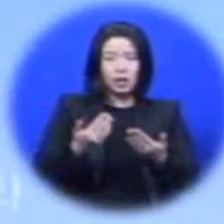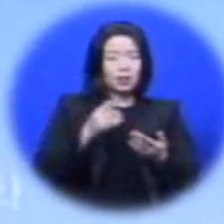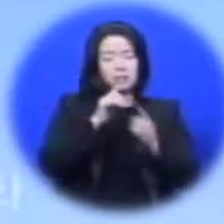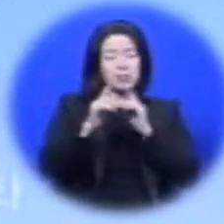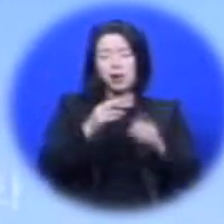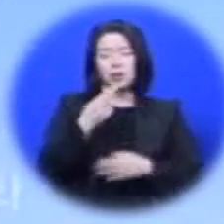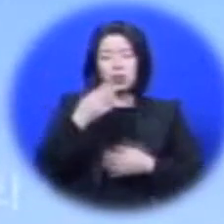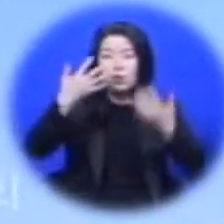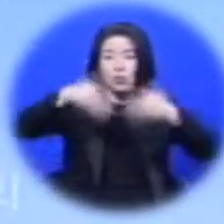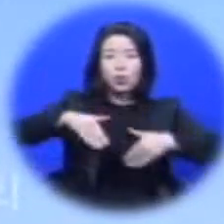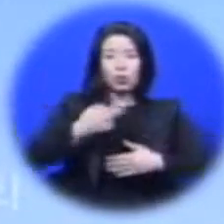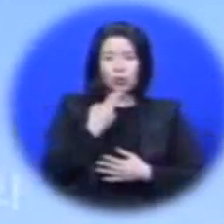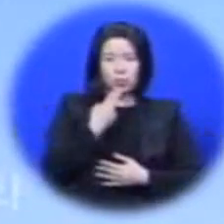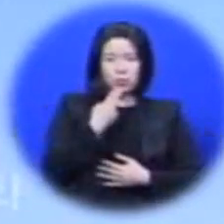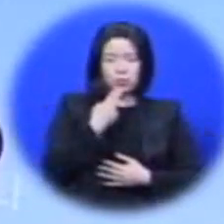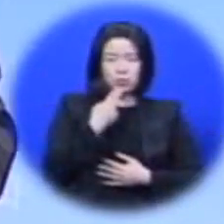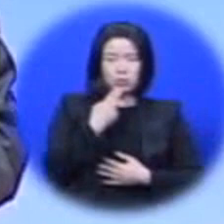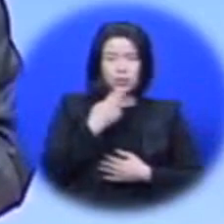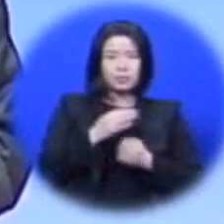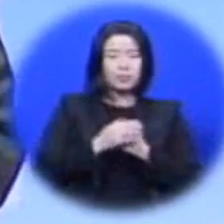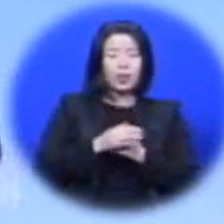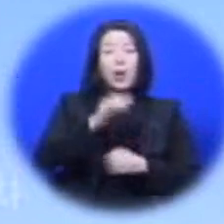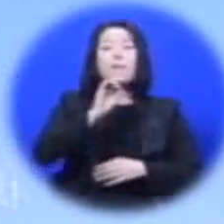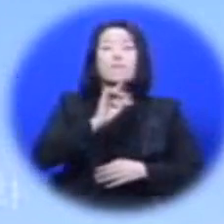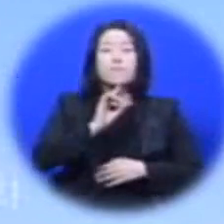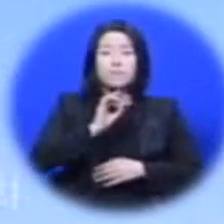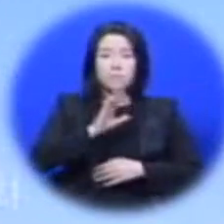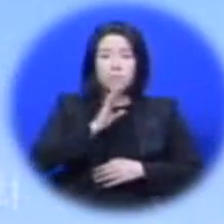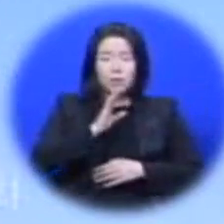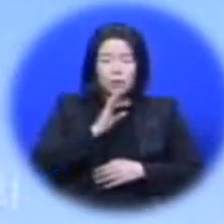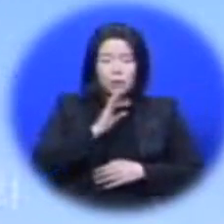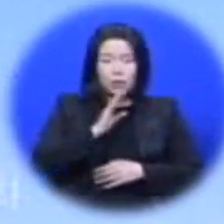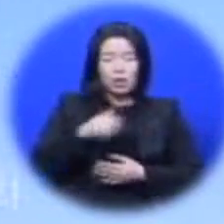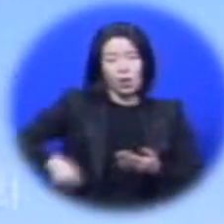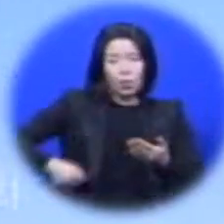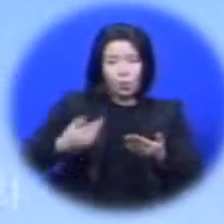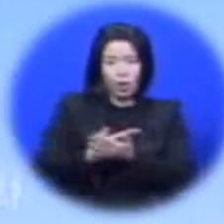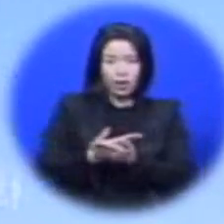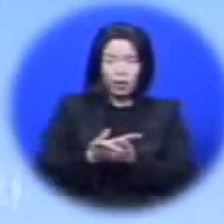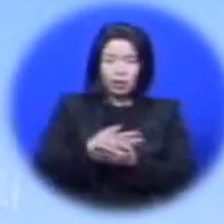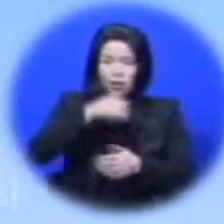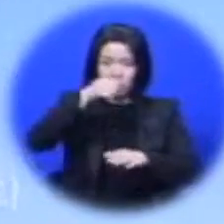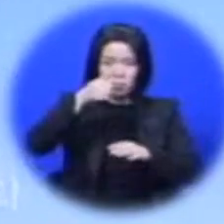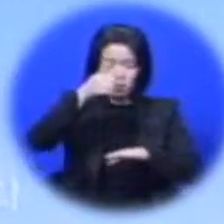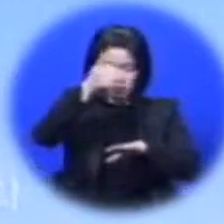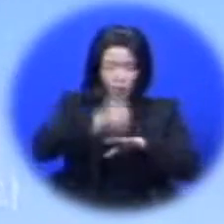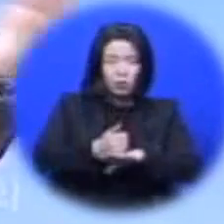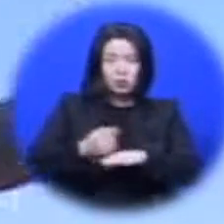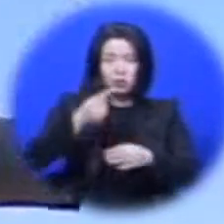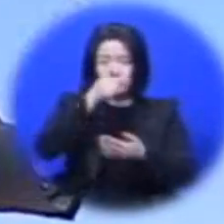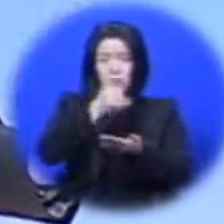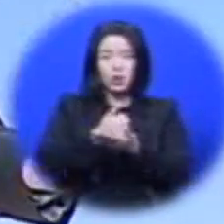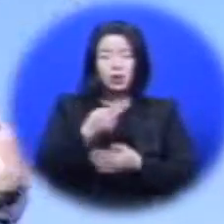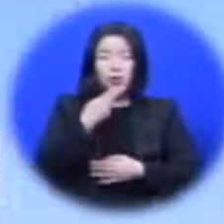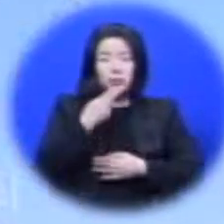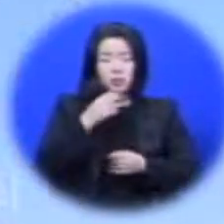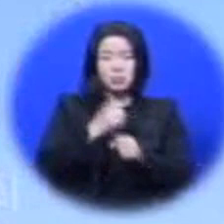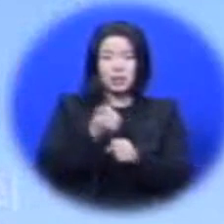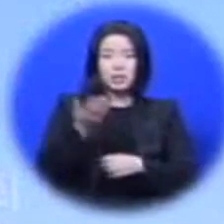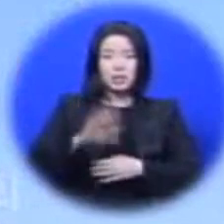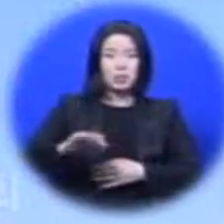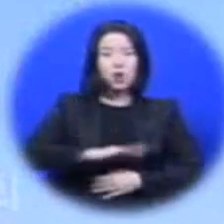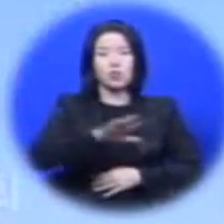조건 안 붙이셨습니다. 물론 회개는 궁극적으로 죄를 짓지 않게 만드는 것이지만 우리 힘으로 할 수